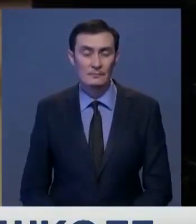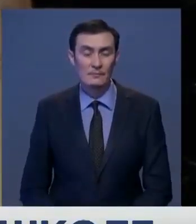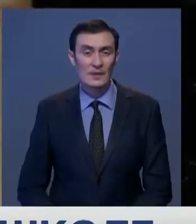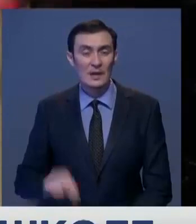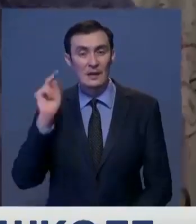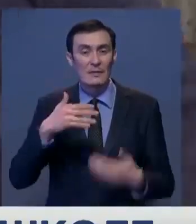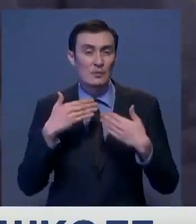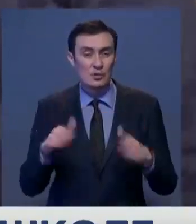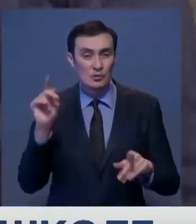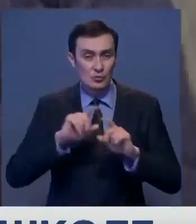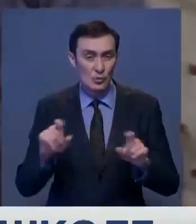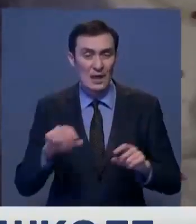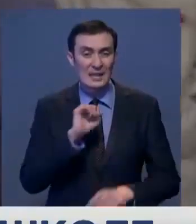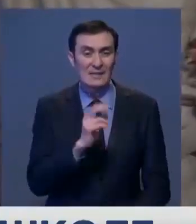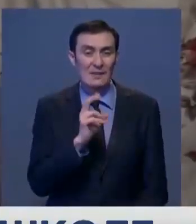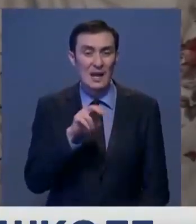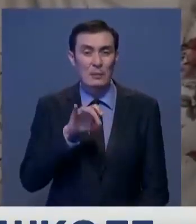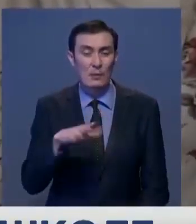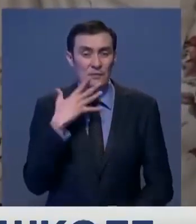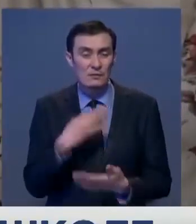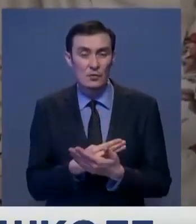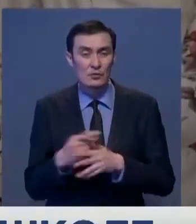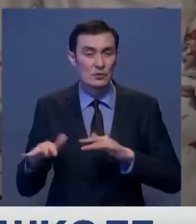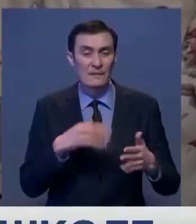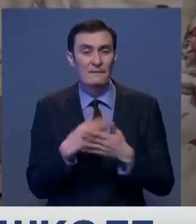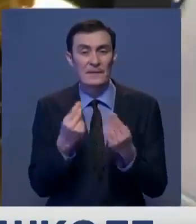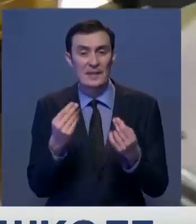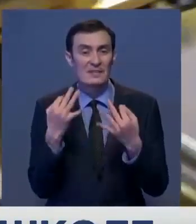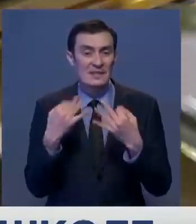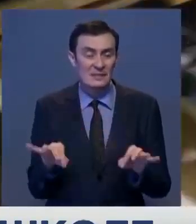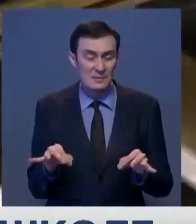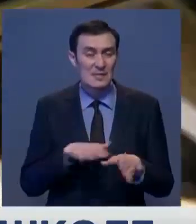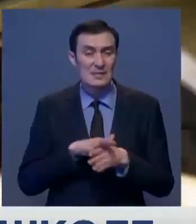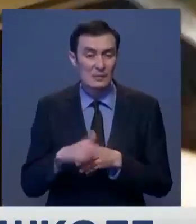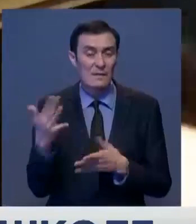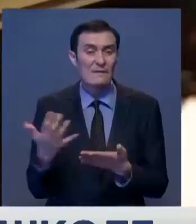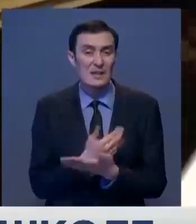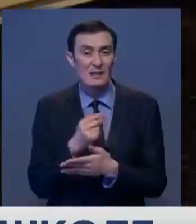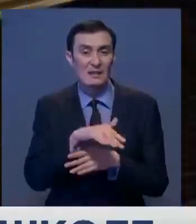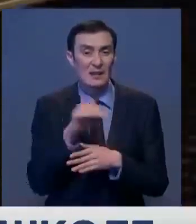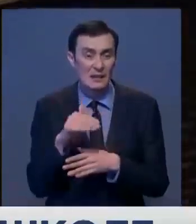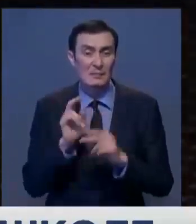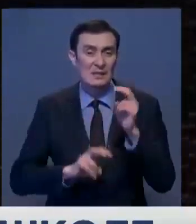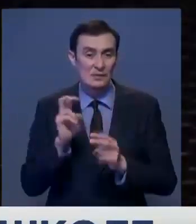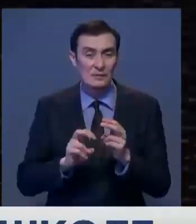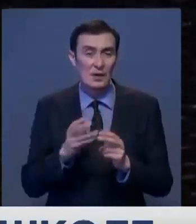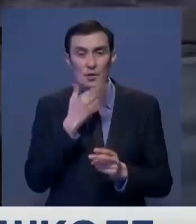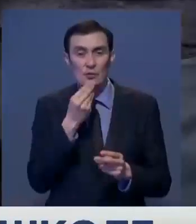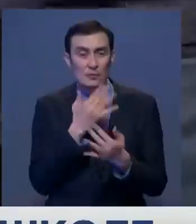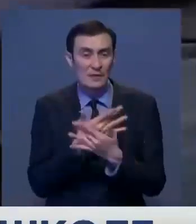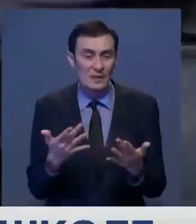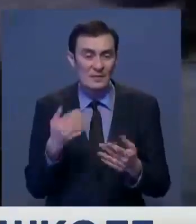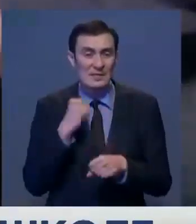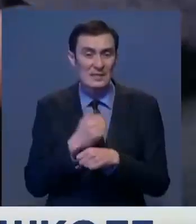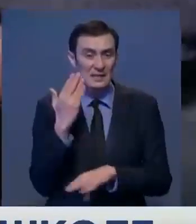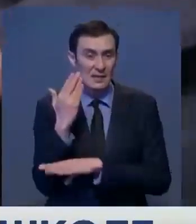Выпускник Воскресеновской школы Александр Копылов свой первый шаг к финансовой независимости сделал. Он выиграл грант на производство сувениров из дерева. Правда,